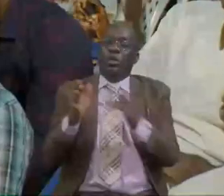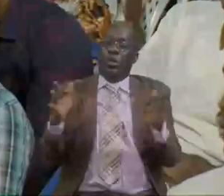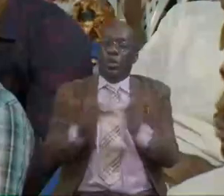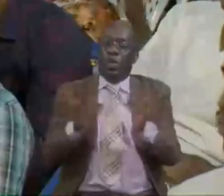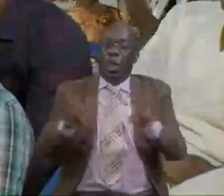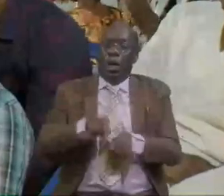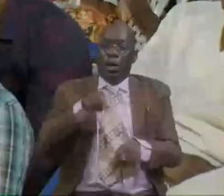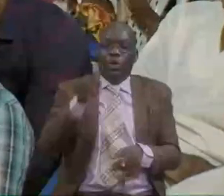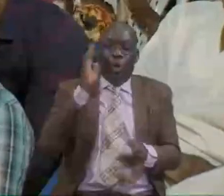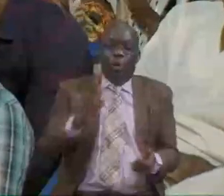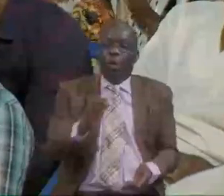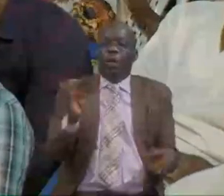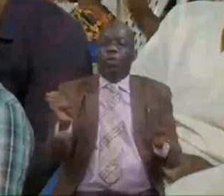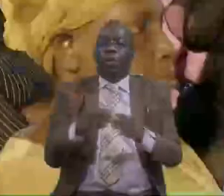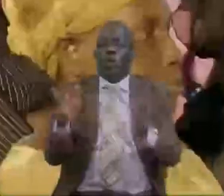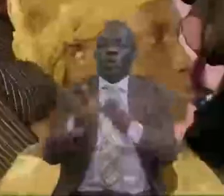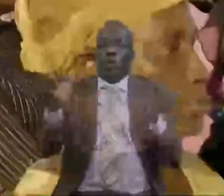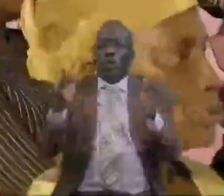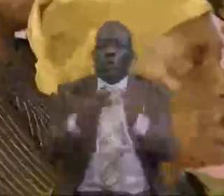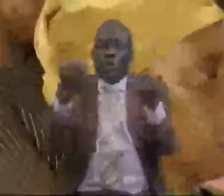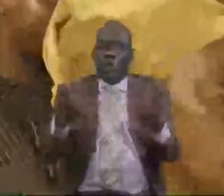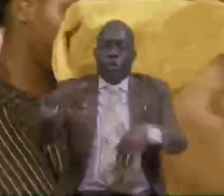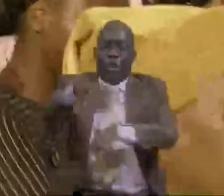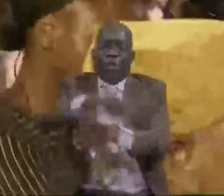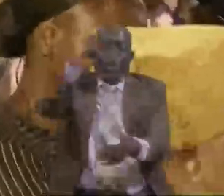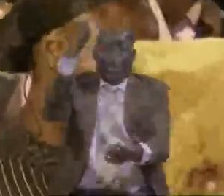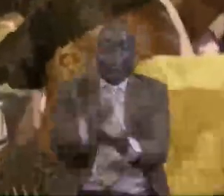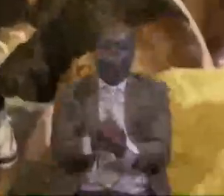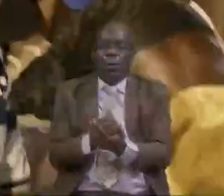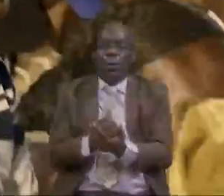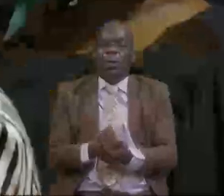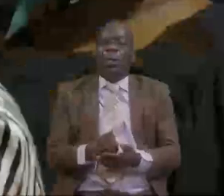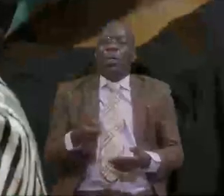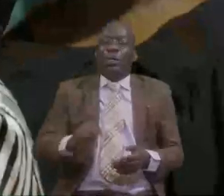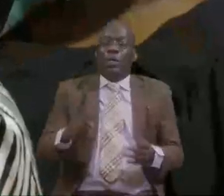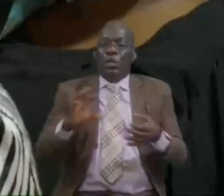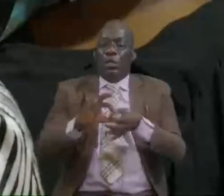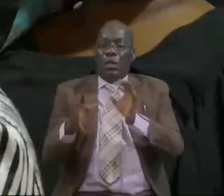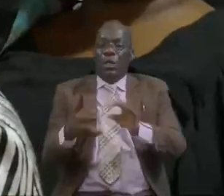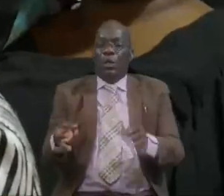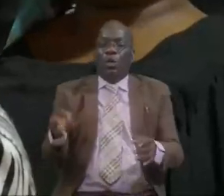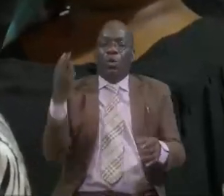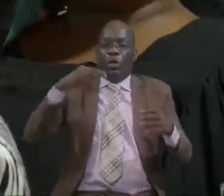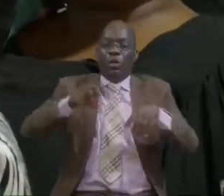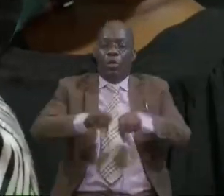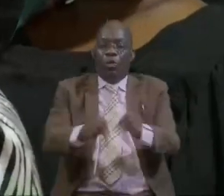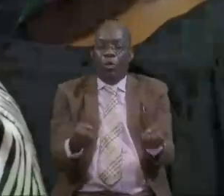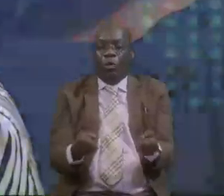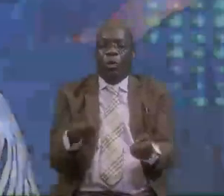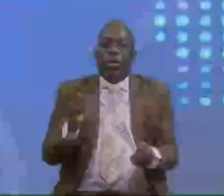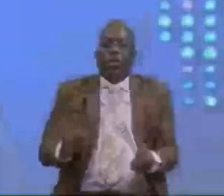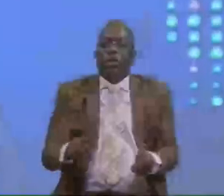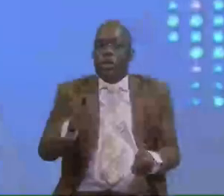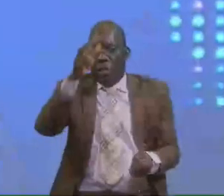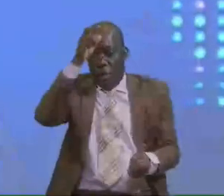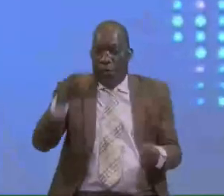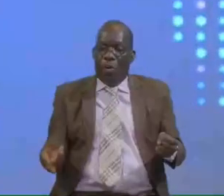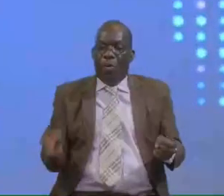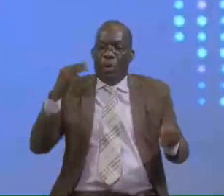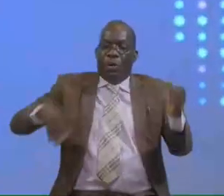soir, ses chaînes ont été brisées, les démons ont été chassés, et la